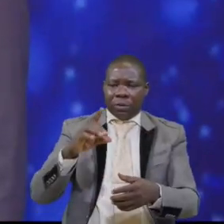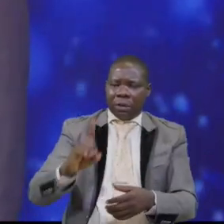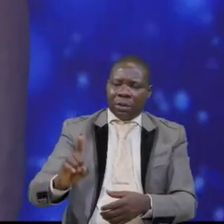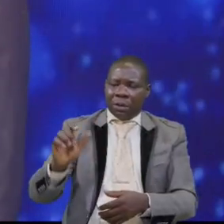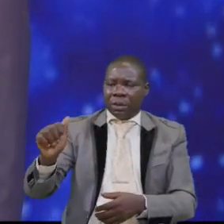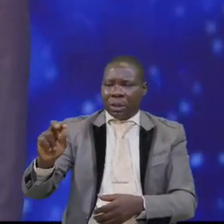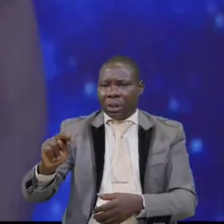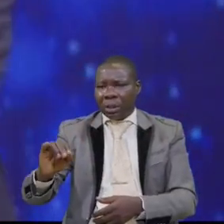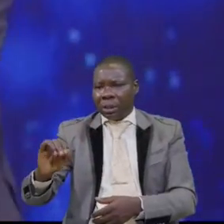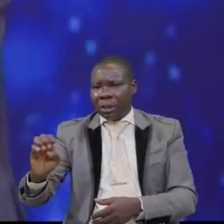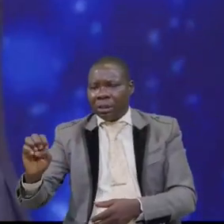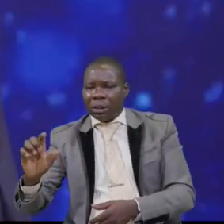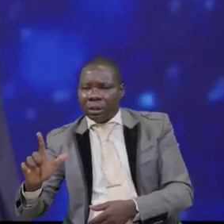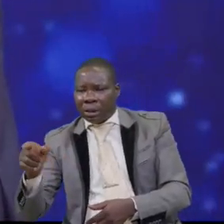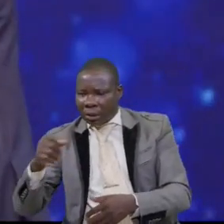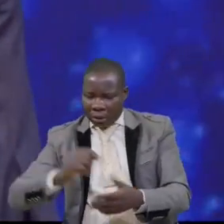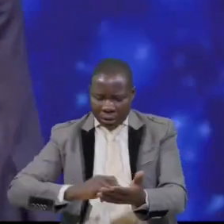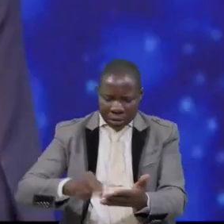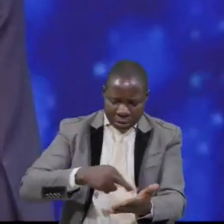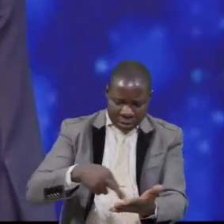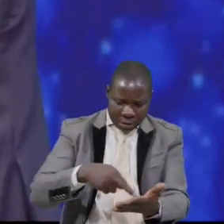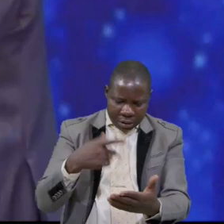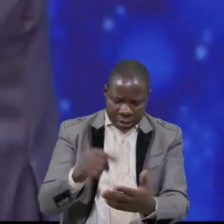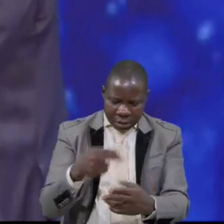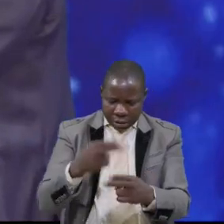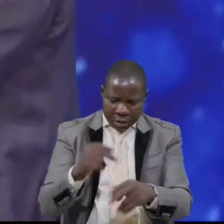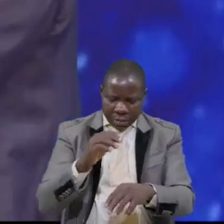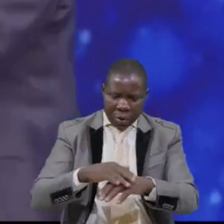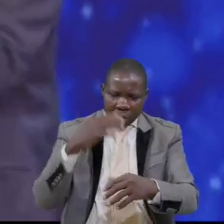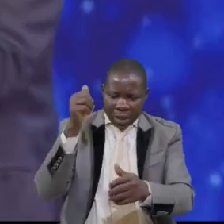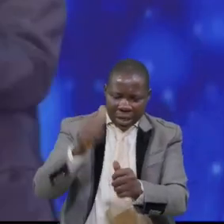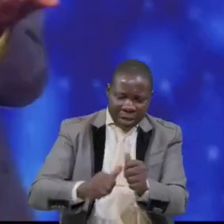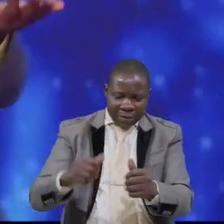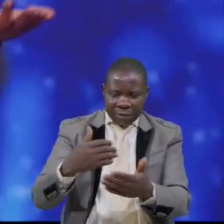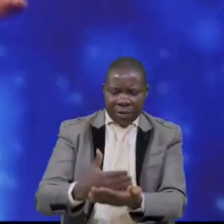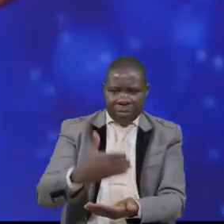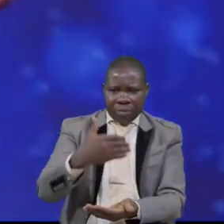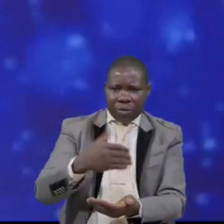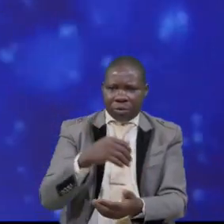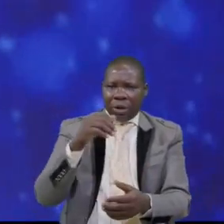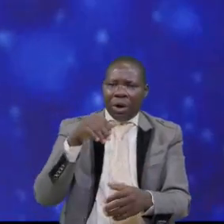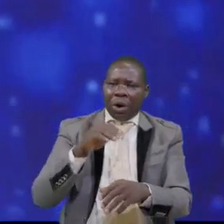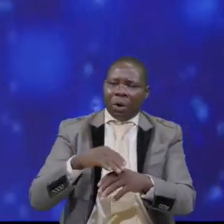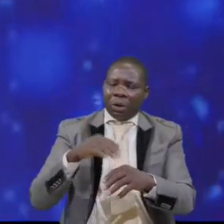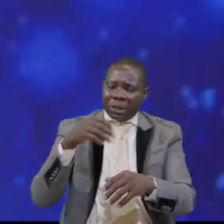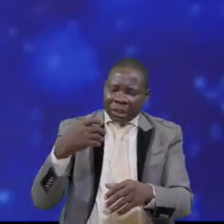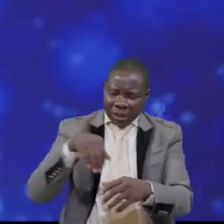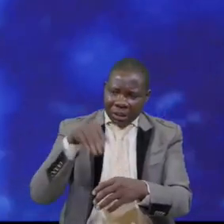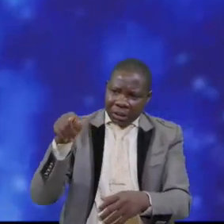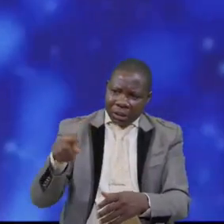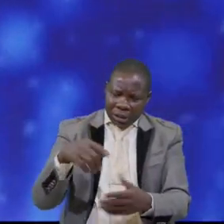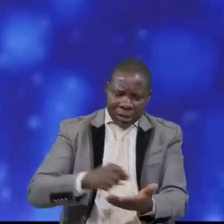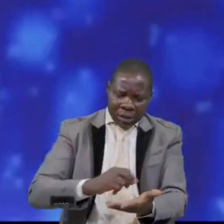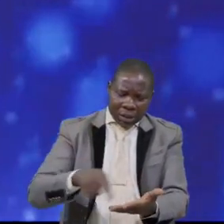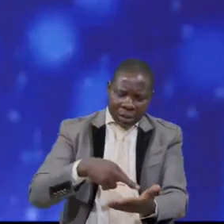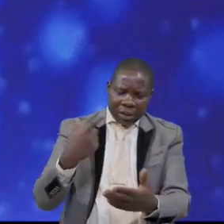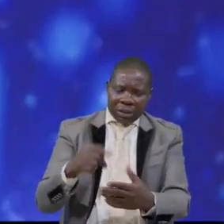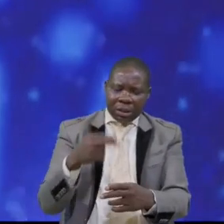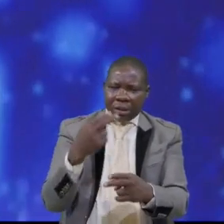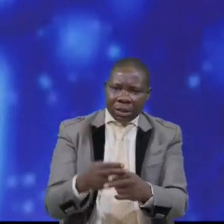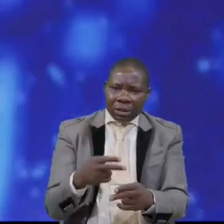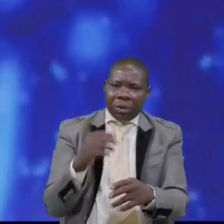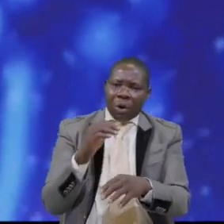le label sur chaque bouteille. Il lisait les infos sur chaque paquet qu'on lui donnait. Il lisait les informations sur ce